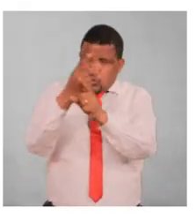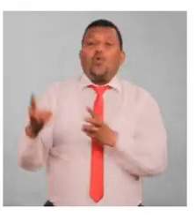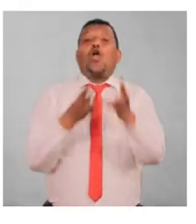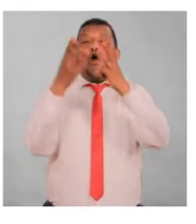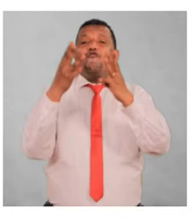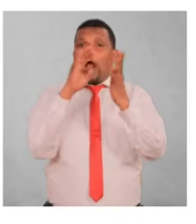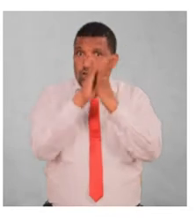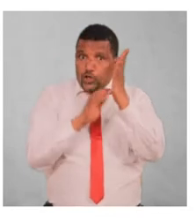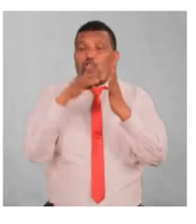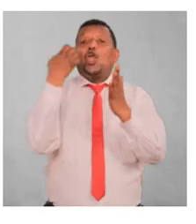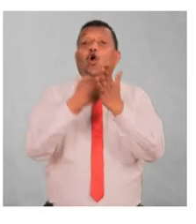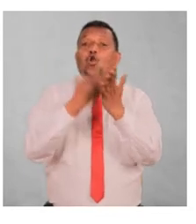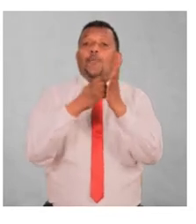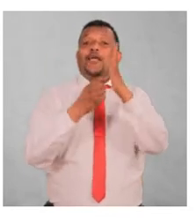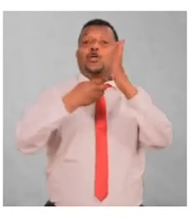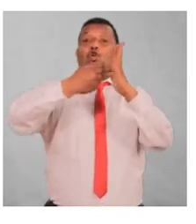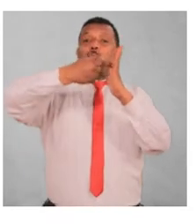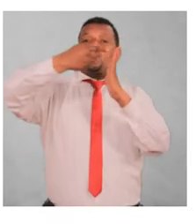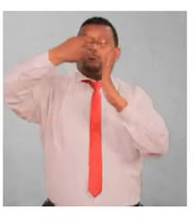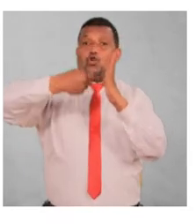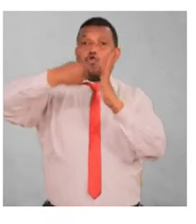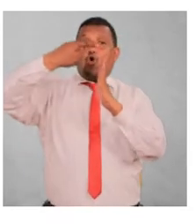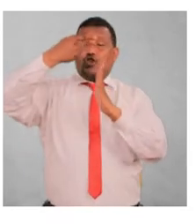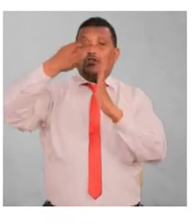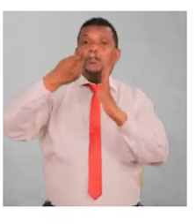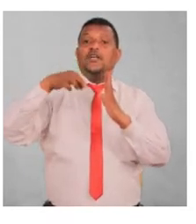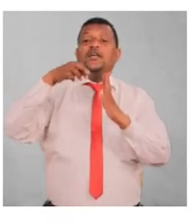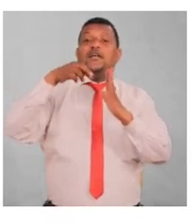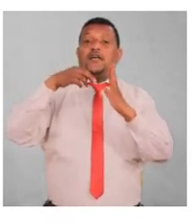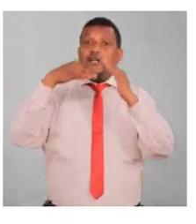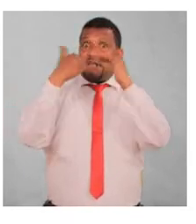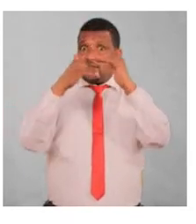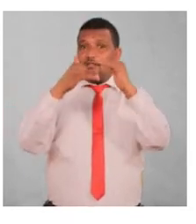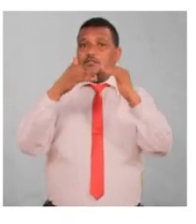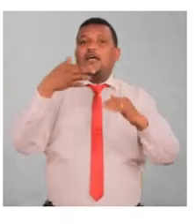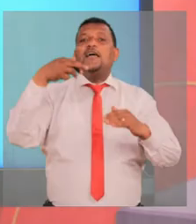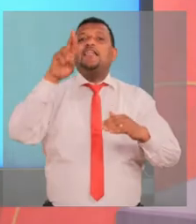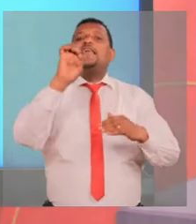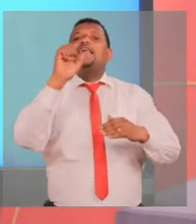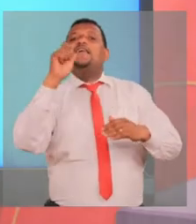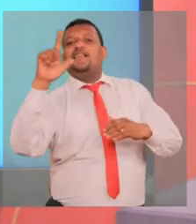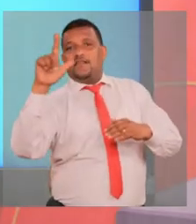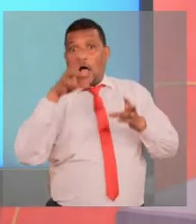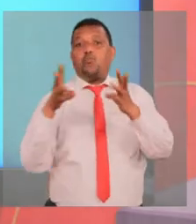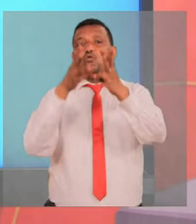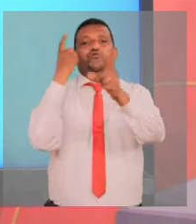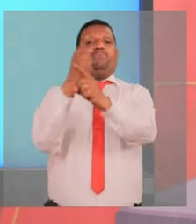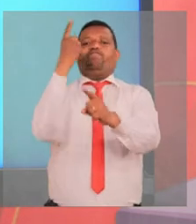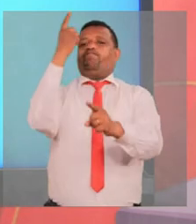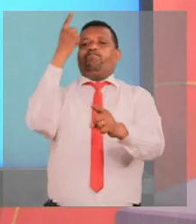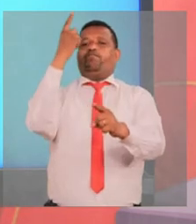रेट इज द मीनिंग ऑफ